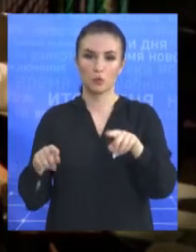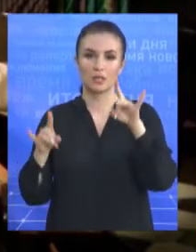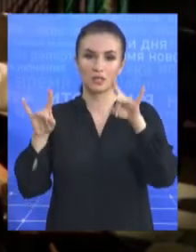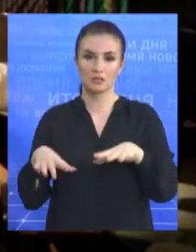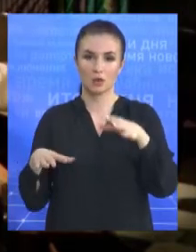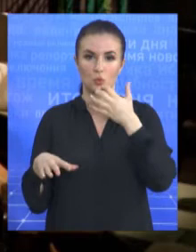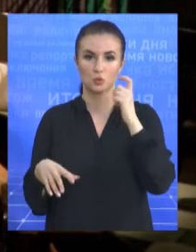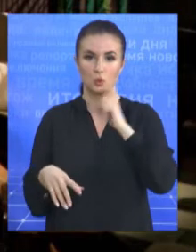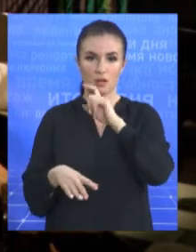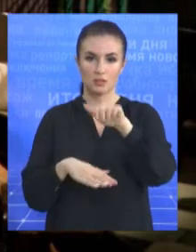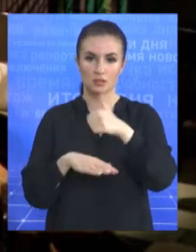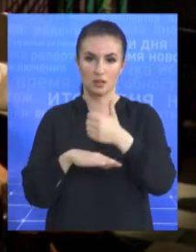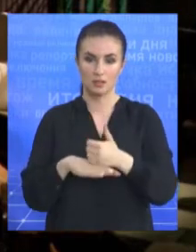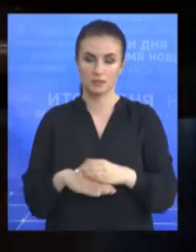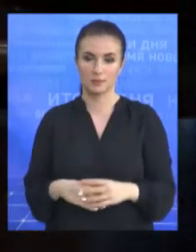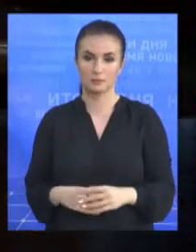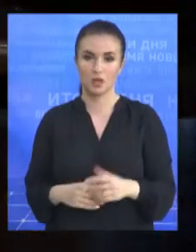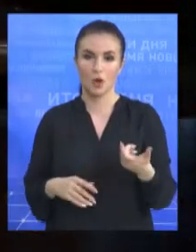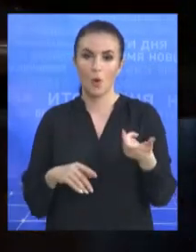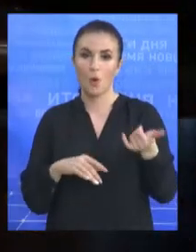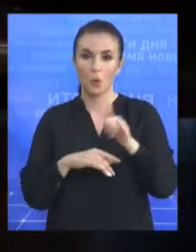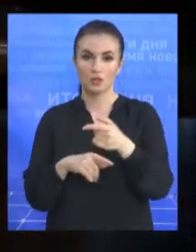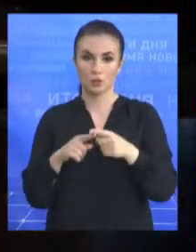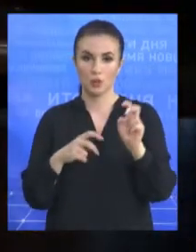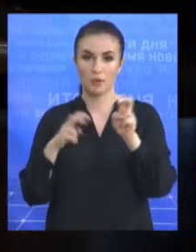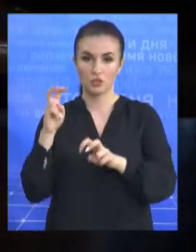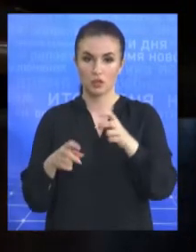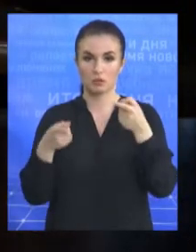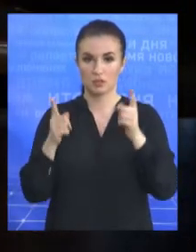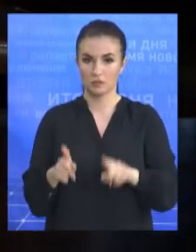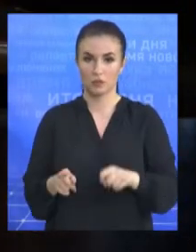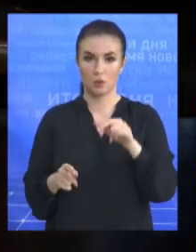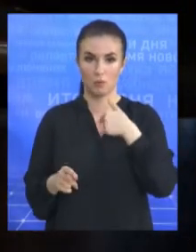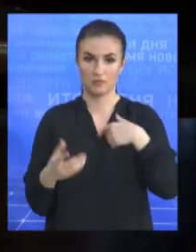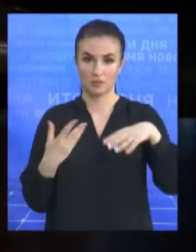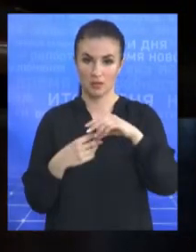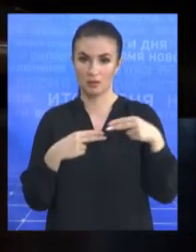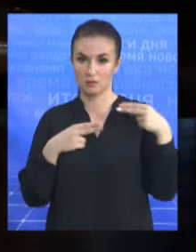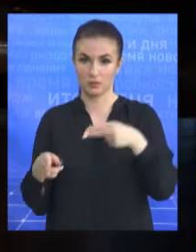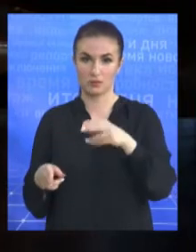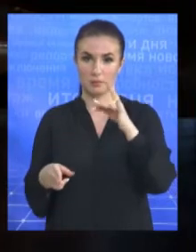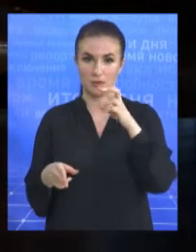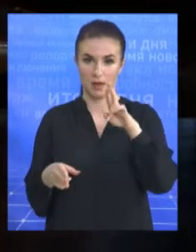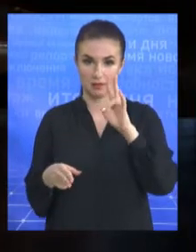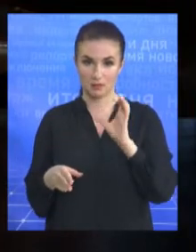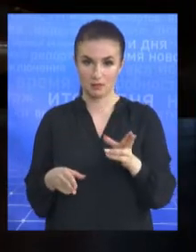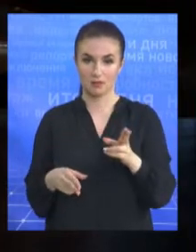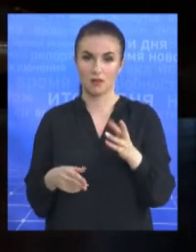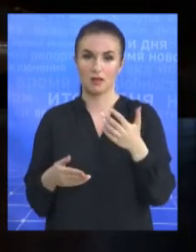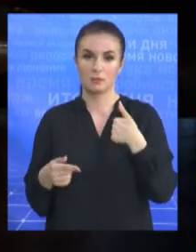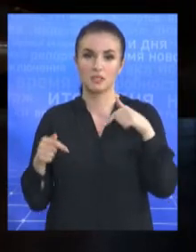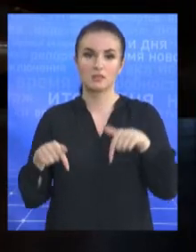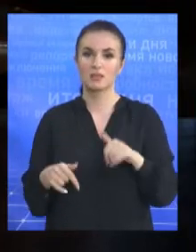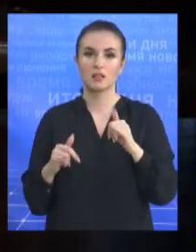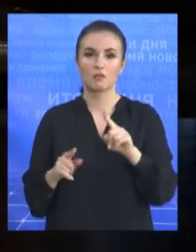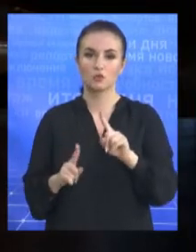других ресторанах южноуральской столицы. Гости, которые посещают сейчас наше заведение, говорят, что у вас действительно вы все из Брянска. Да, мы все из Брянска. Мы здесь